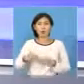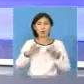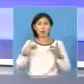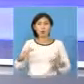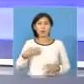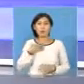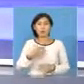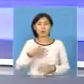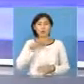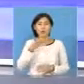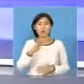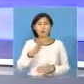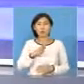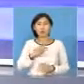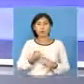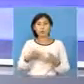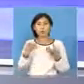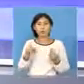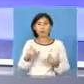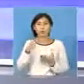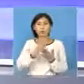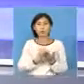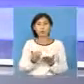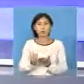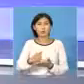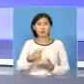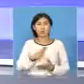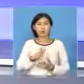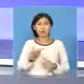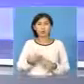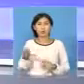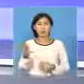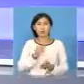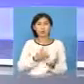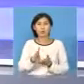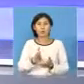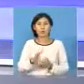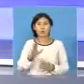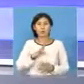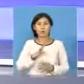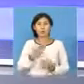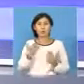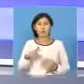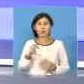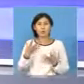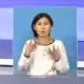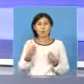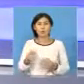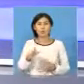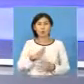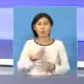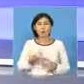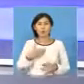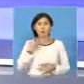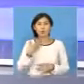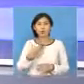мерекенің маңызына тоқталды. Олар бұл күннің ережесі бексе дейді. Сонда бағыт-бағдар болар еді. Абай күніне арналған шара мен